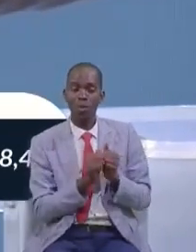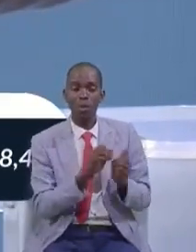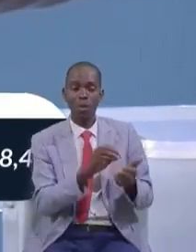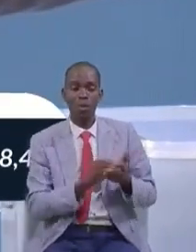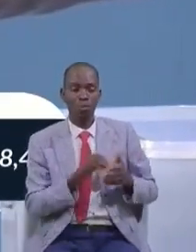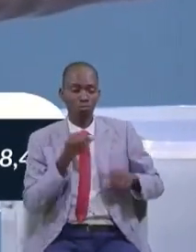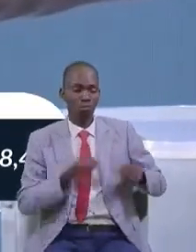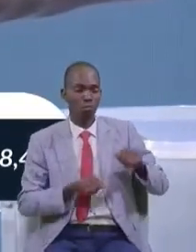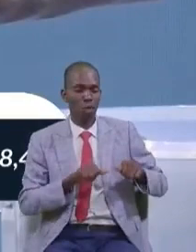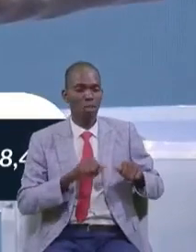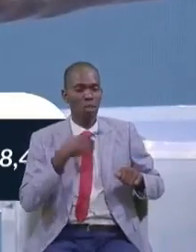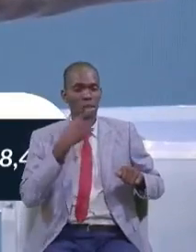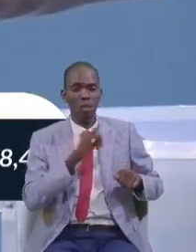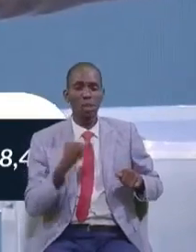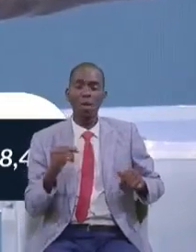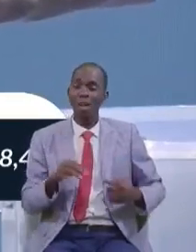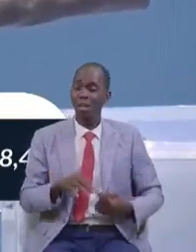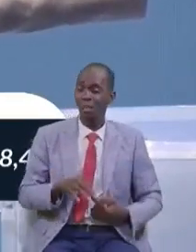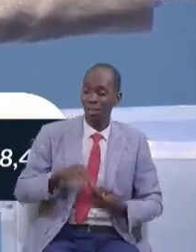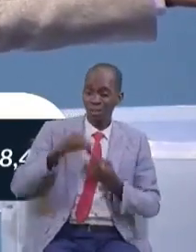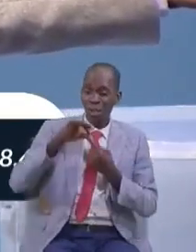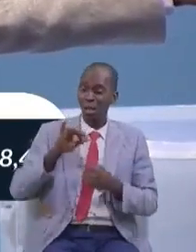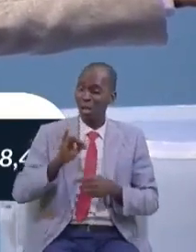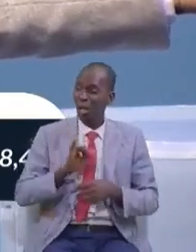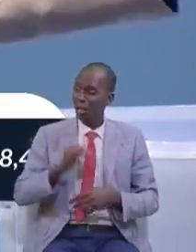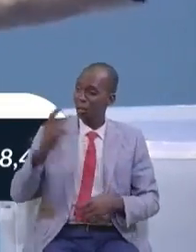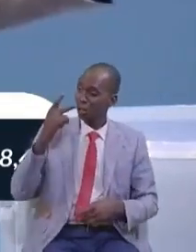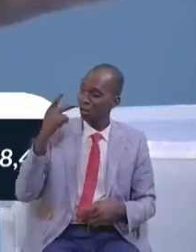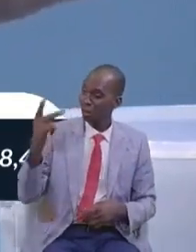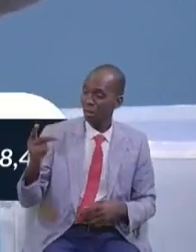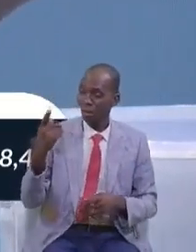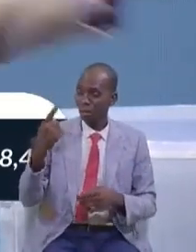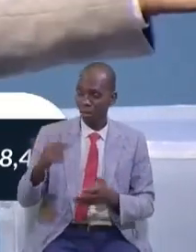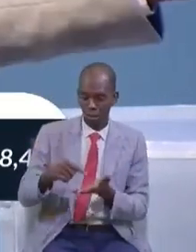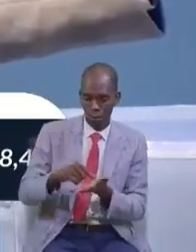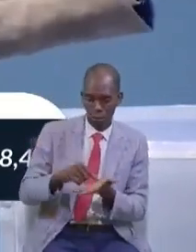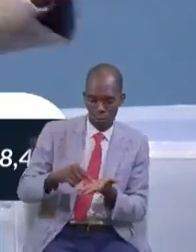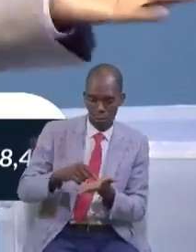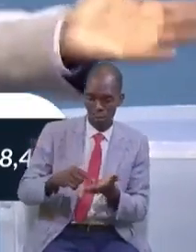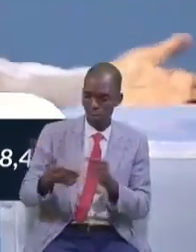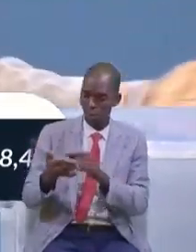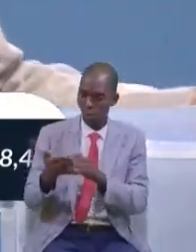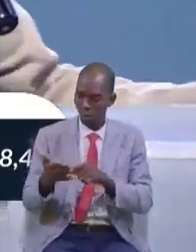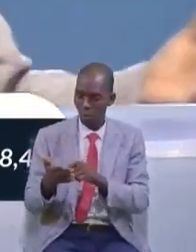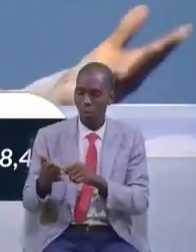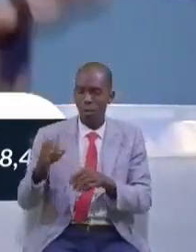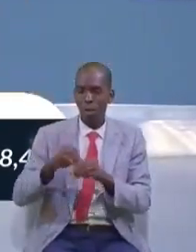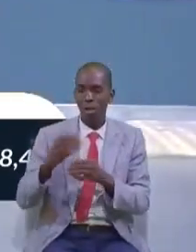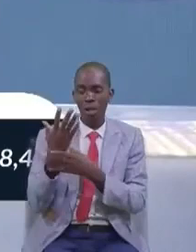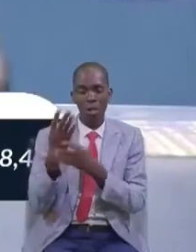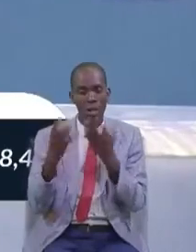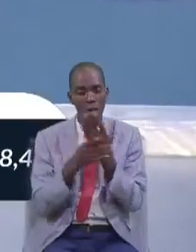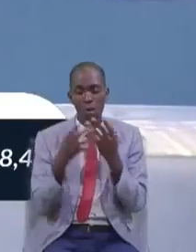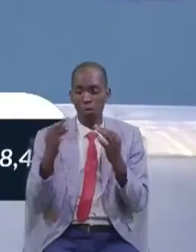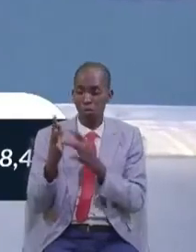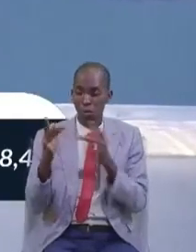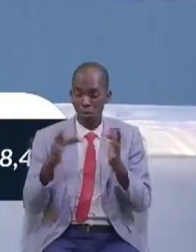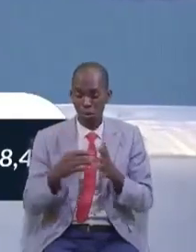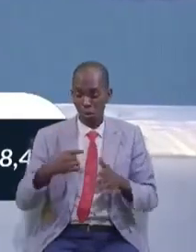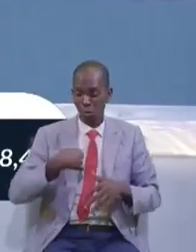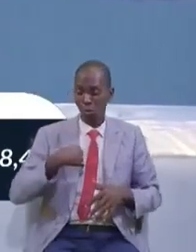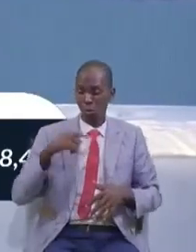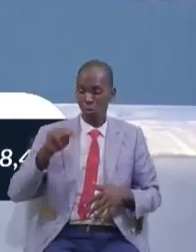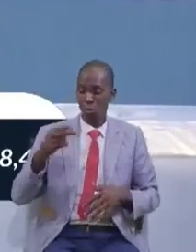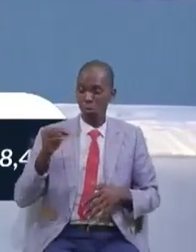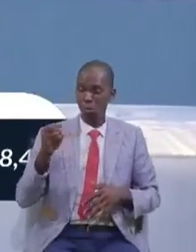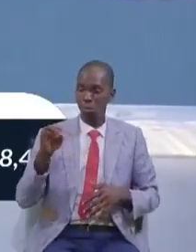Except I see. నేను చూడాలి. The print of the nails in the hand of Jesus, I will not